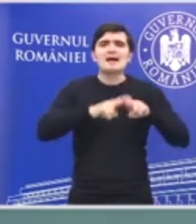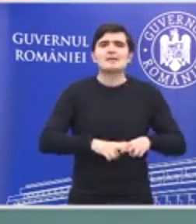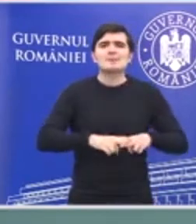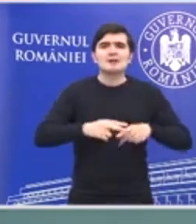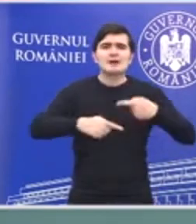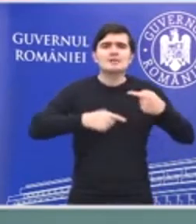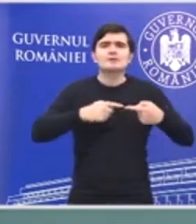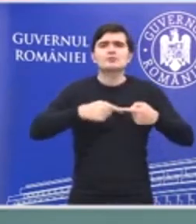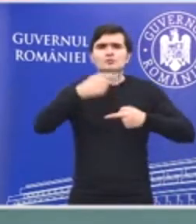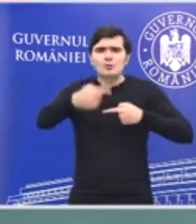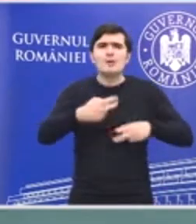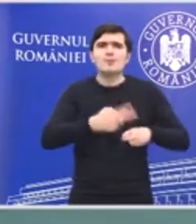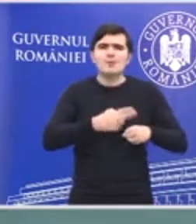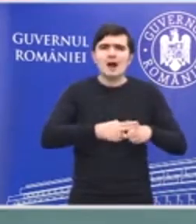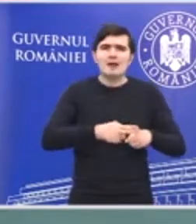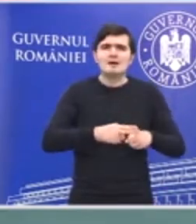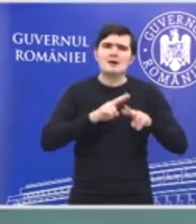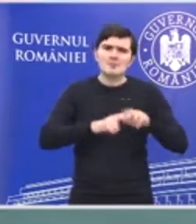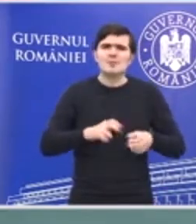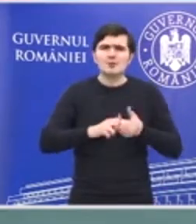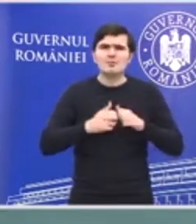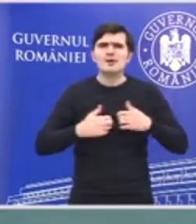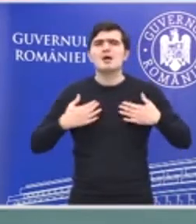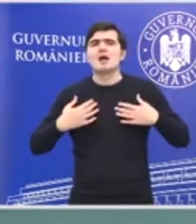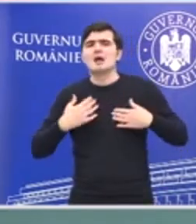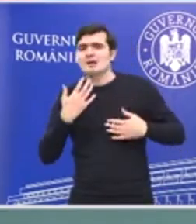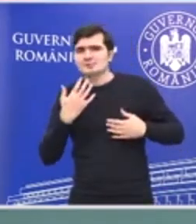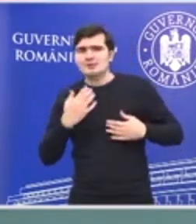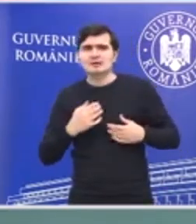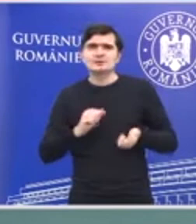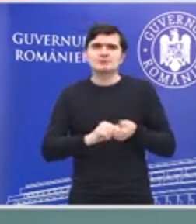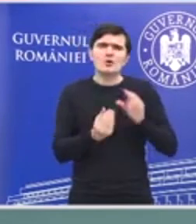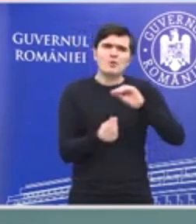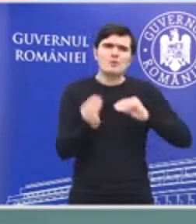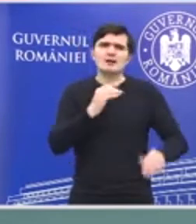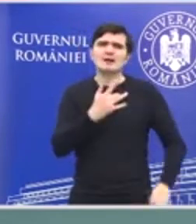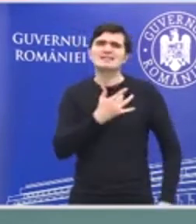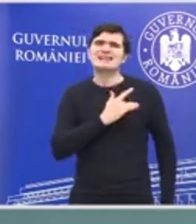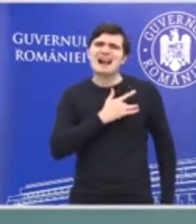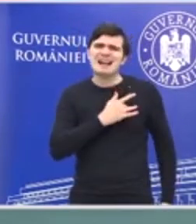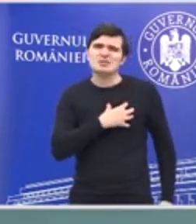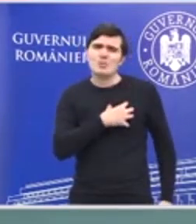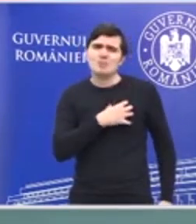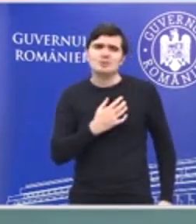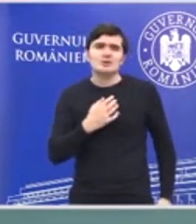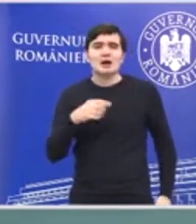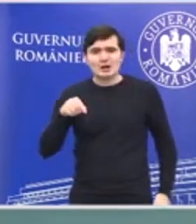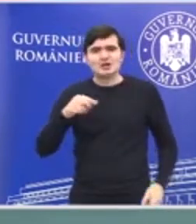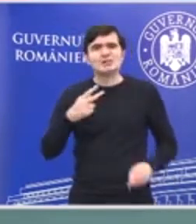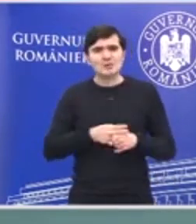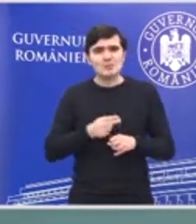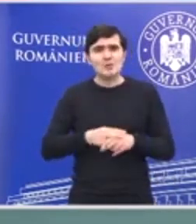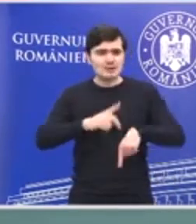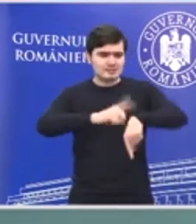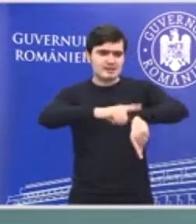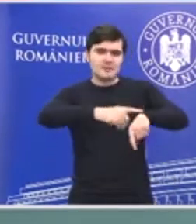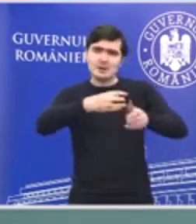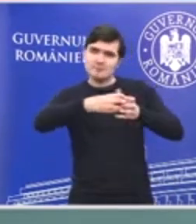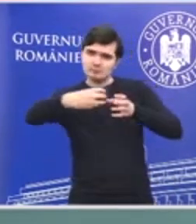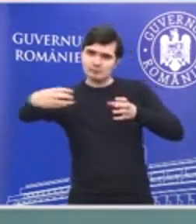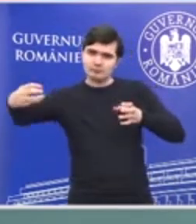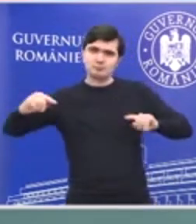aparatului respirator, riscul de complicații cardiovasculare. Deci este o boală care realmente, pe termen lung, creează